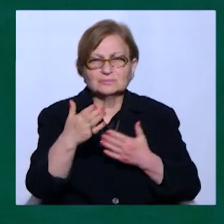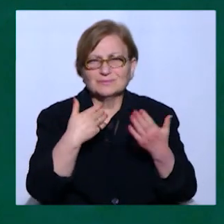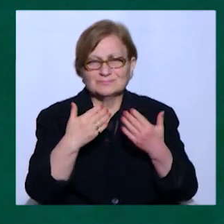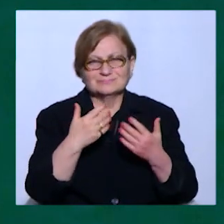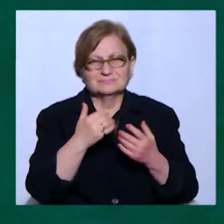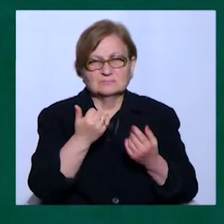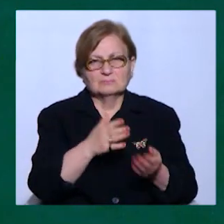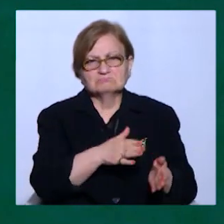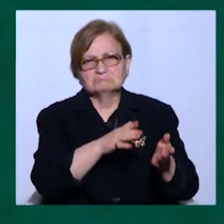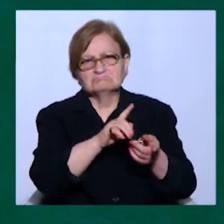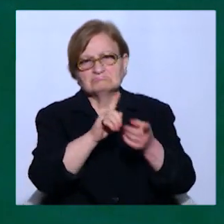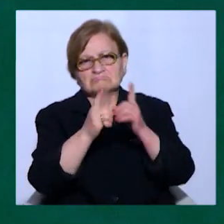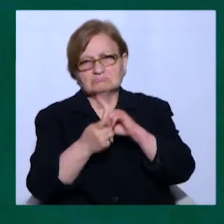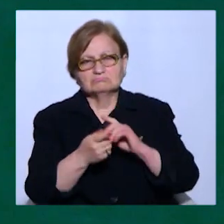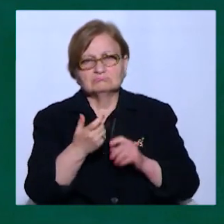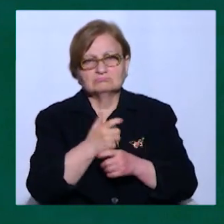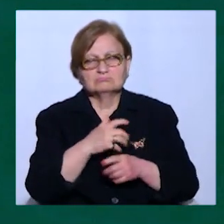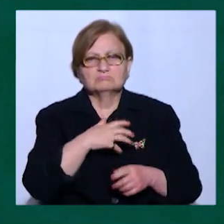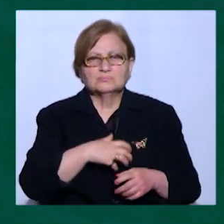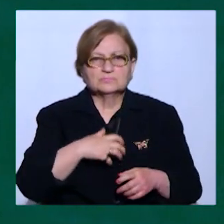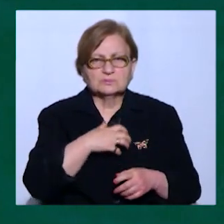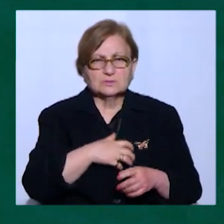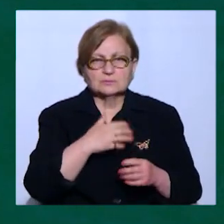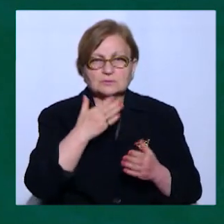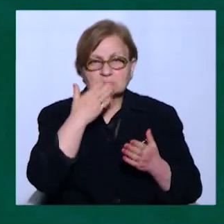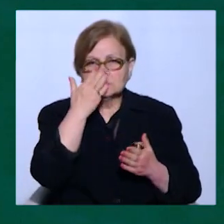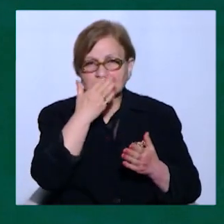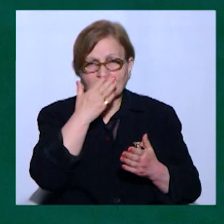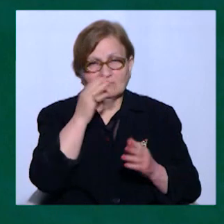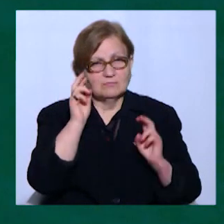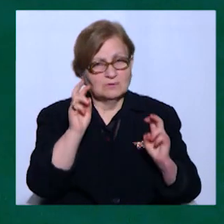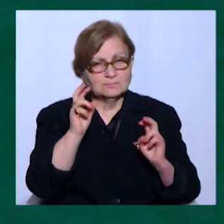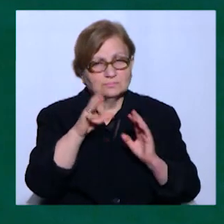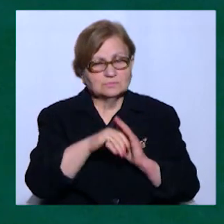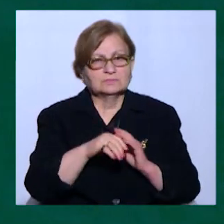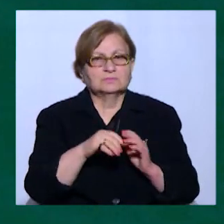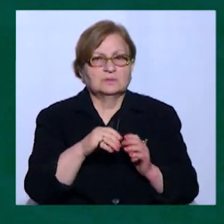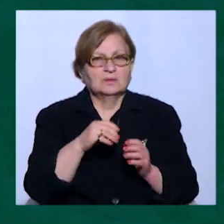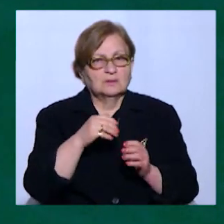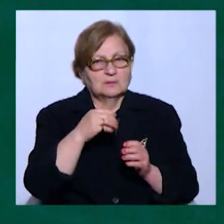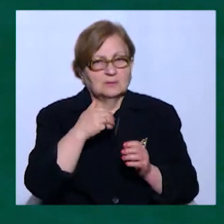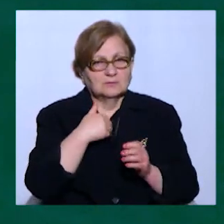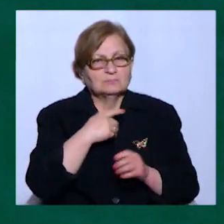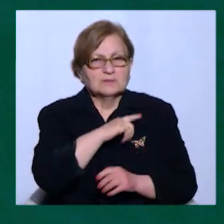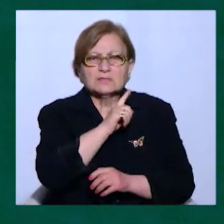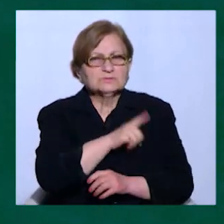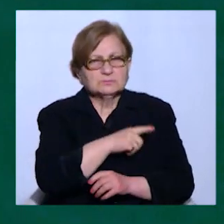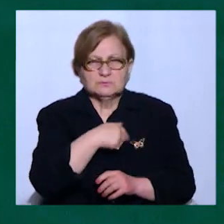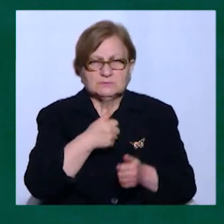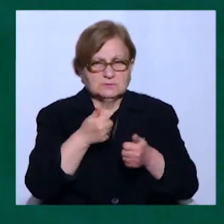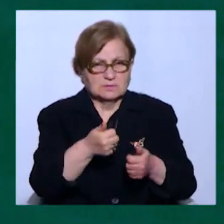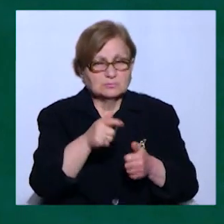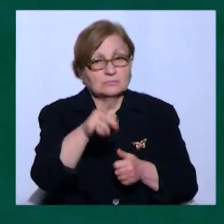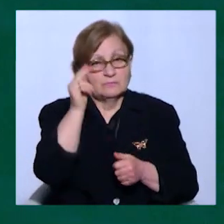რაღაც გადაიზარდა, სერიოზულად ფიქრობ სწავლაში და უკვე სიკეთე მოდის შემგან, შეძლებს დაგვარად მას